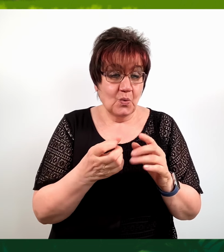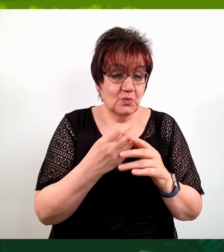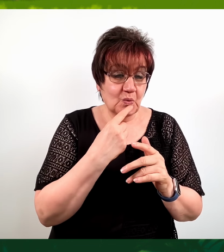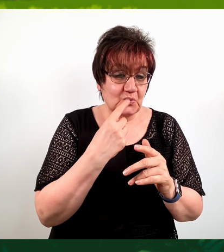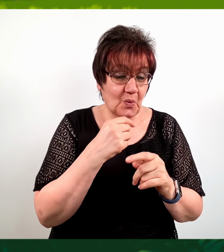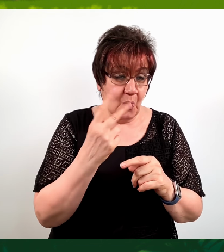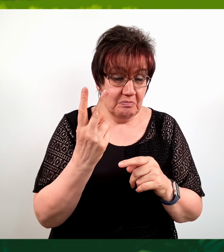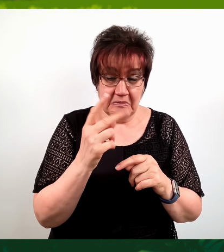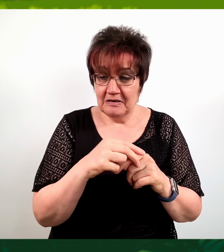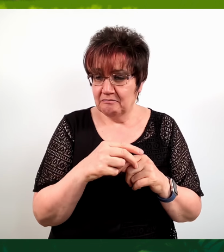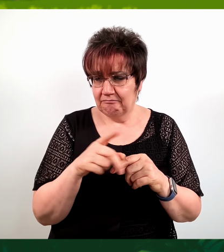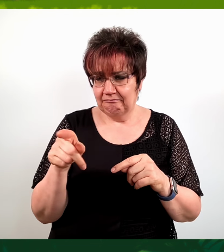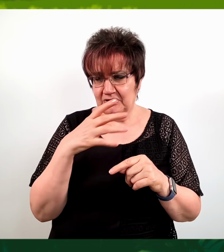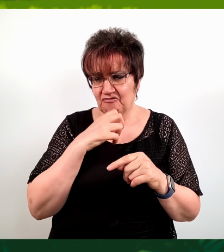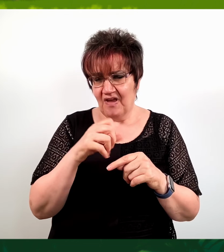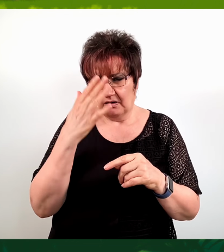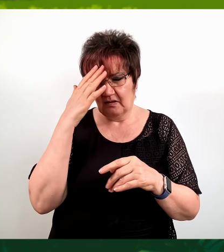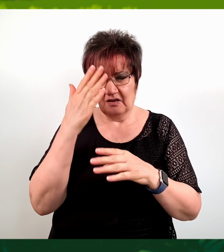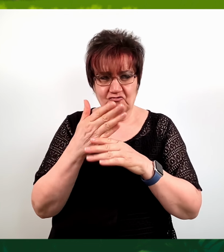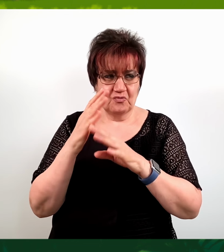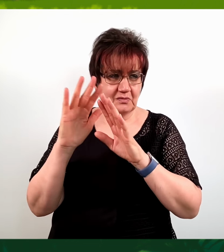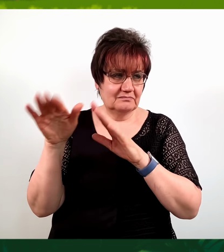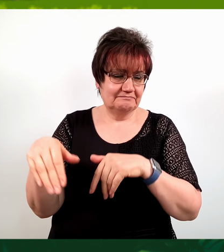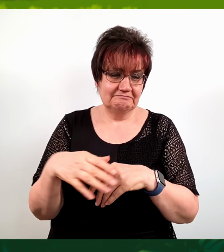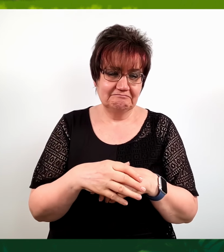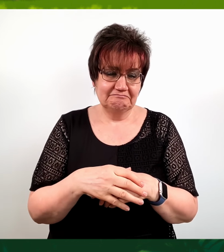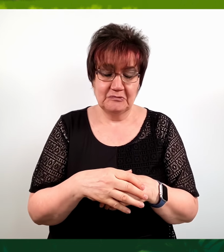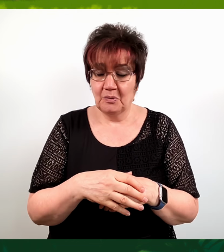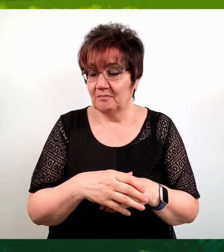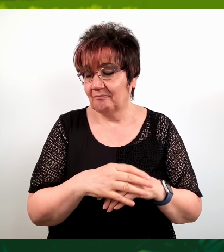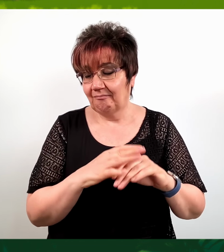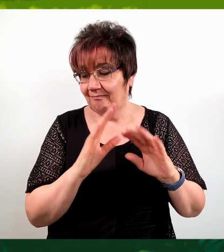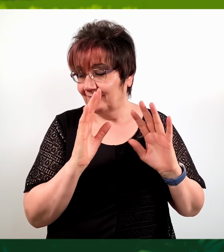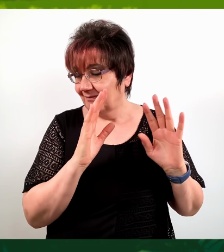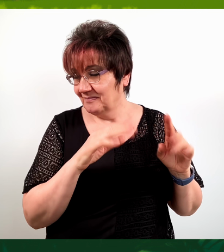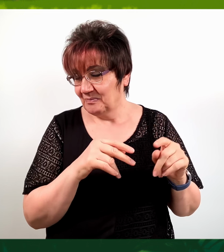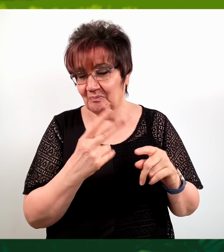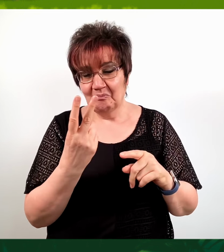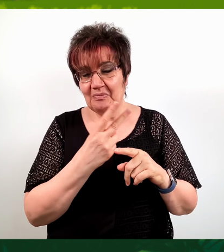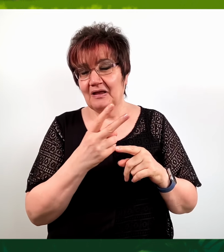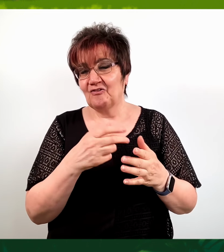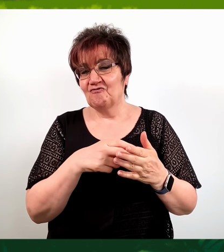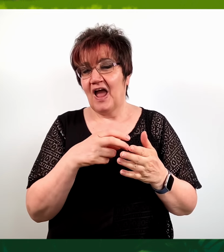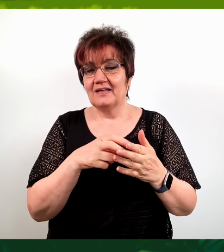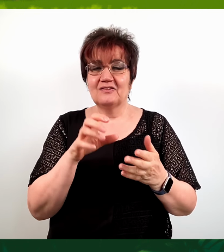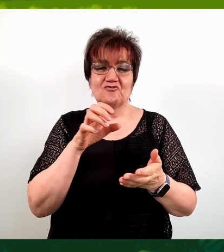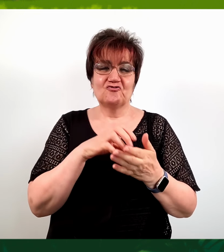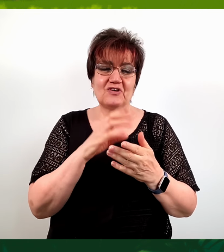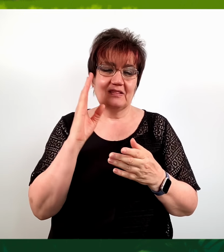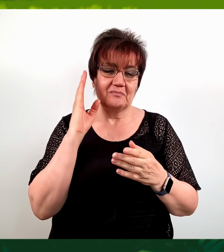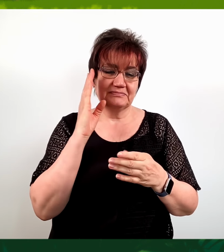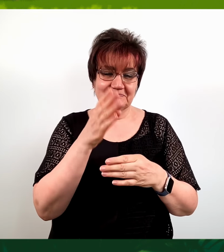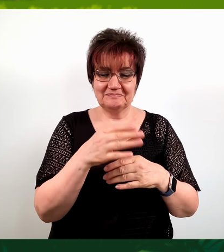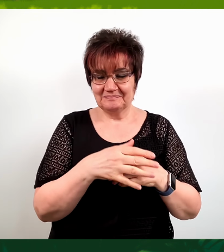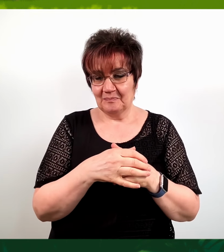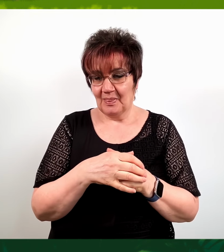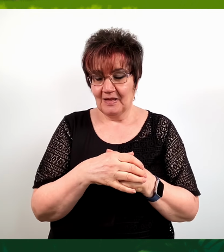undankbare und hitzige Art vom Zwerg kannten, wunderten sie sich gar nicht mehr und gingen weiter in die Stadt.